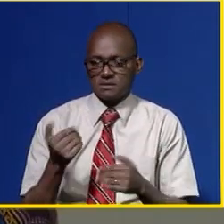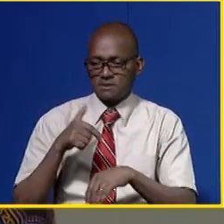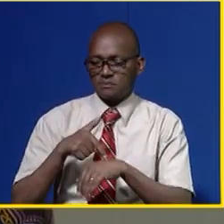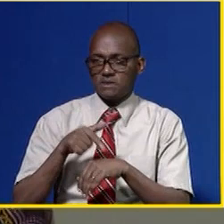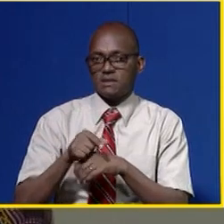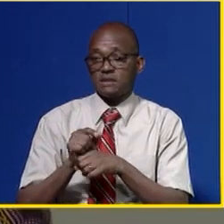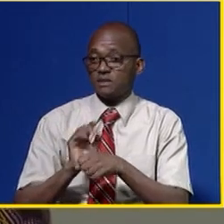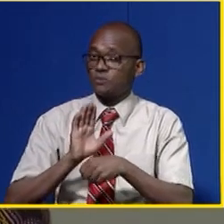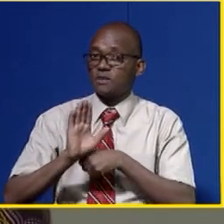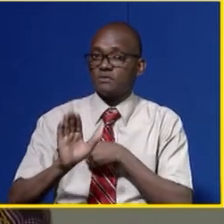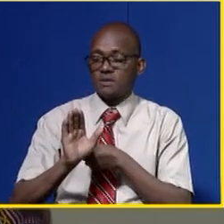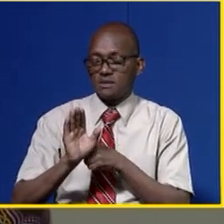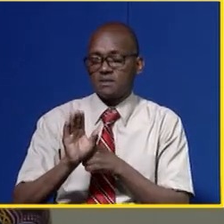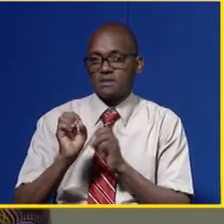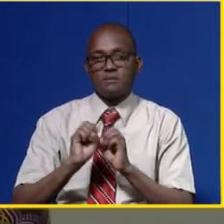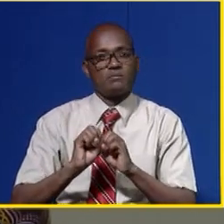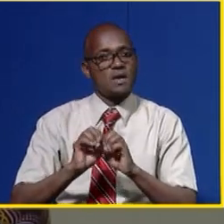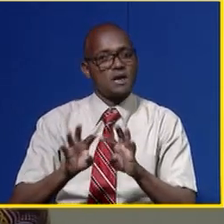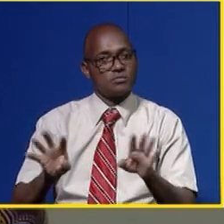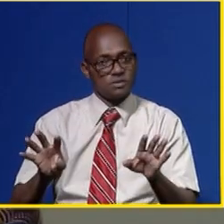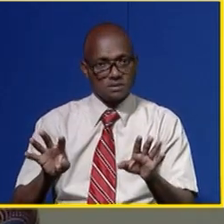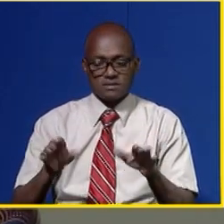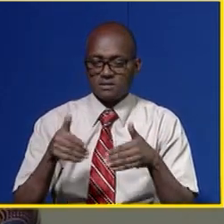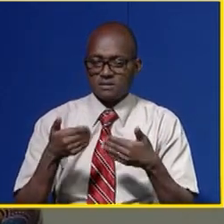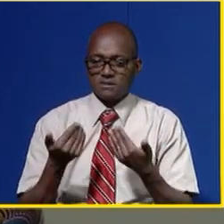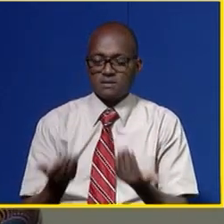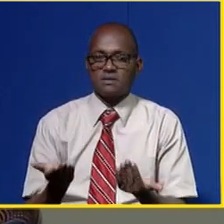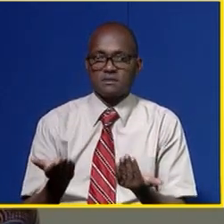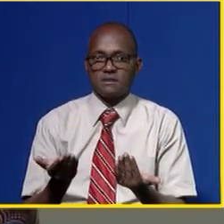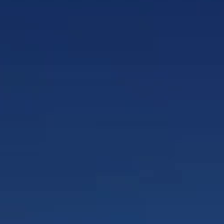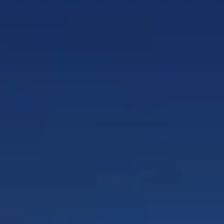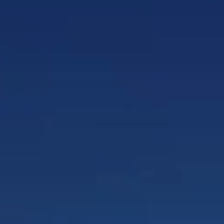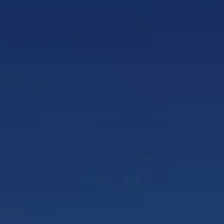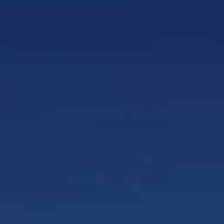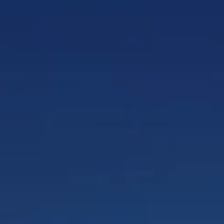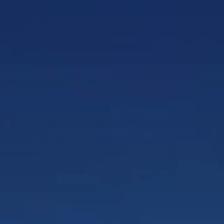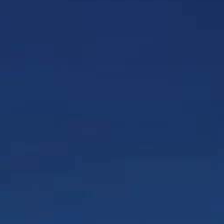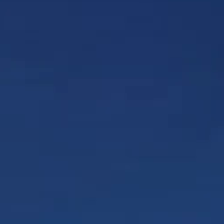mnyororo wa maambukizi na kwa kuchukua hatua pana na kwa kasi.